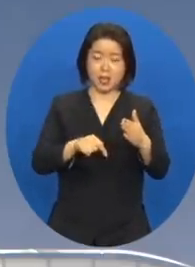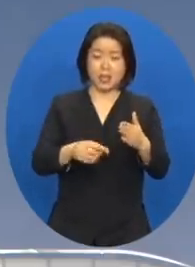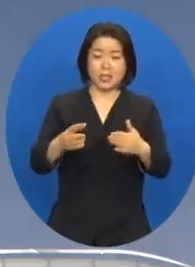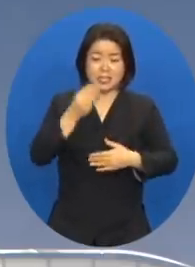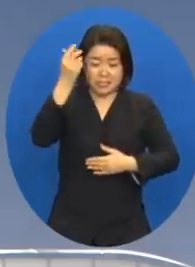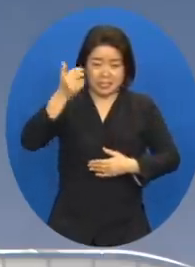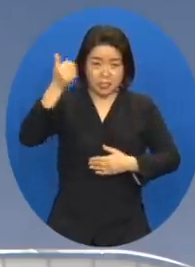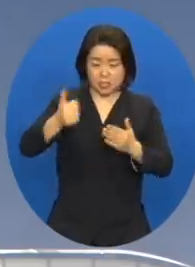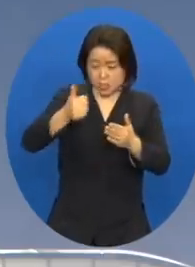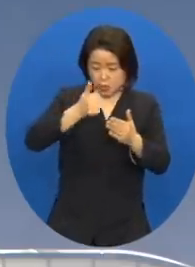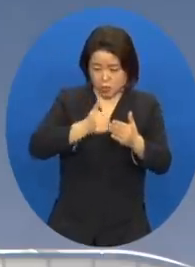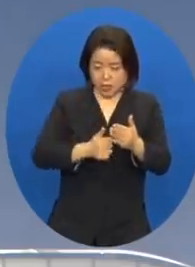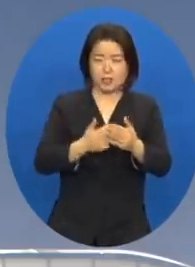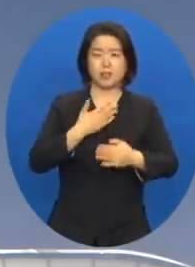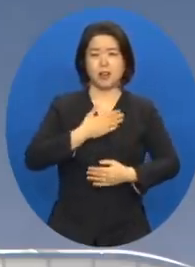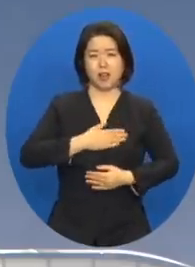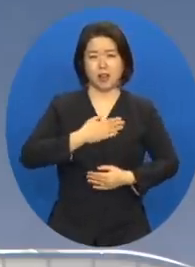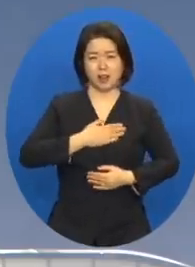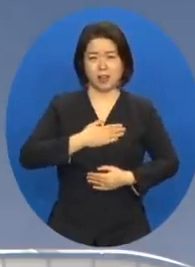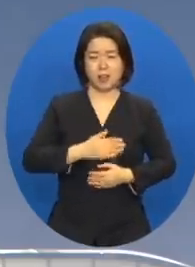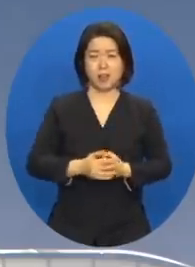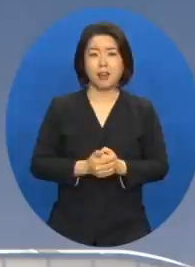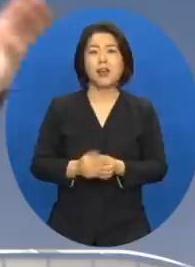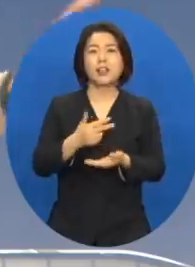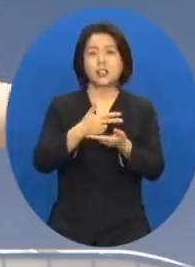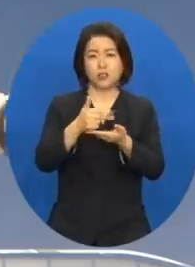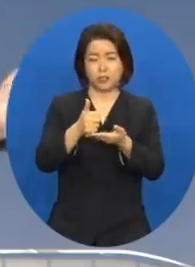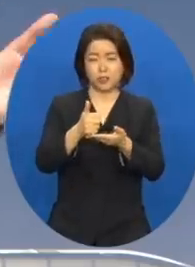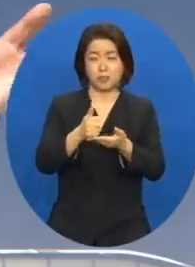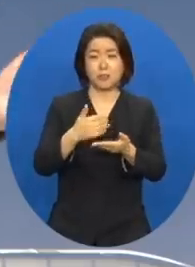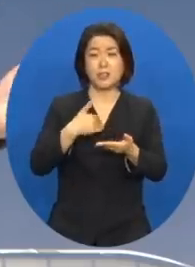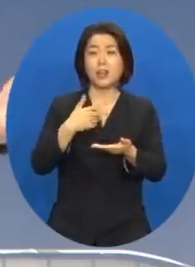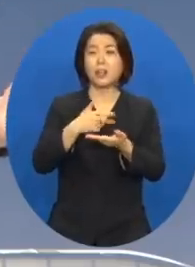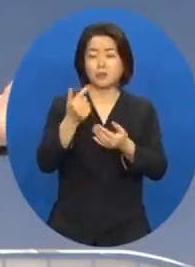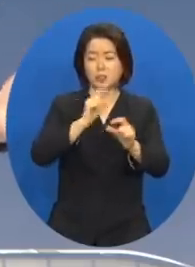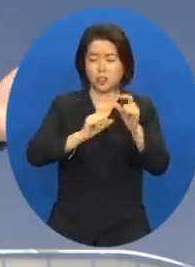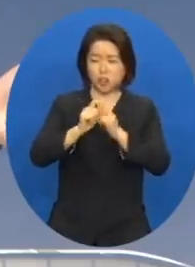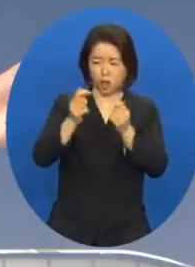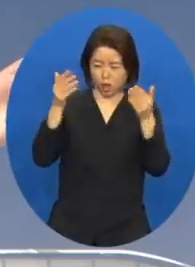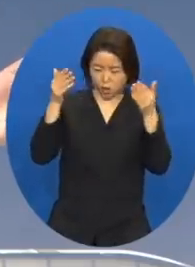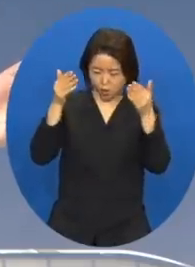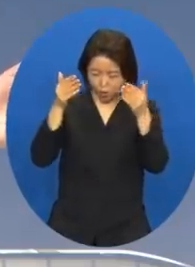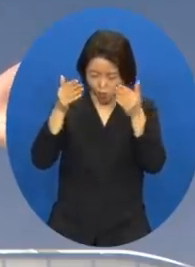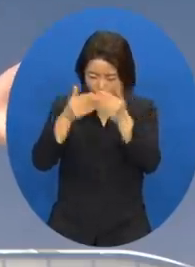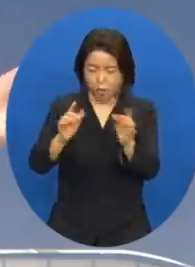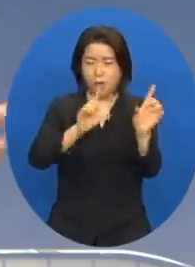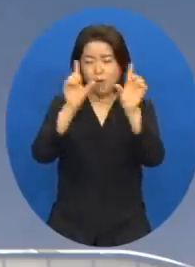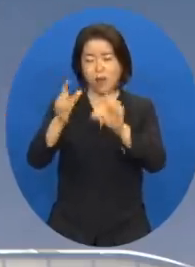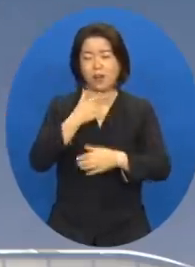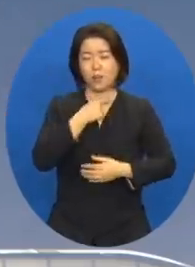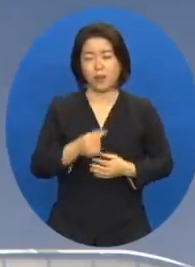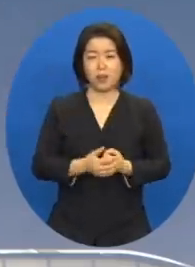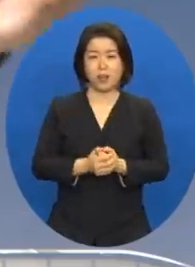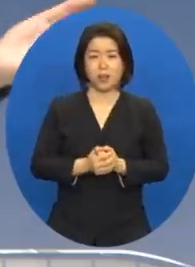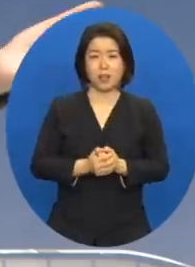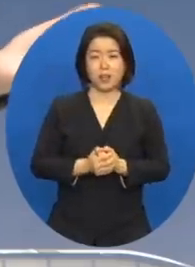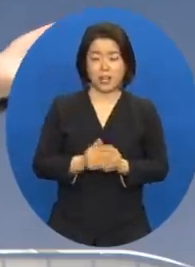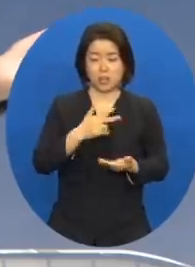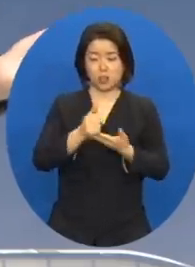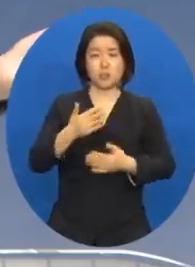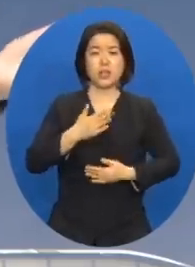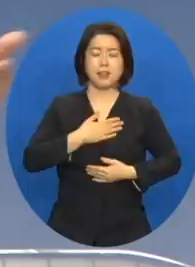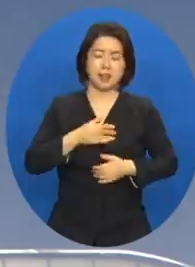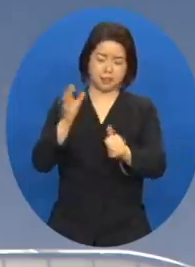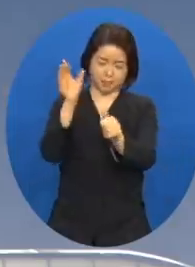것을 알았습니다. 주님, 제가 주님을 이제 더 주목하고 살기 원합니다. 주님께 나 자신을